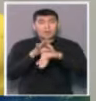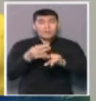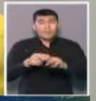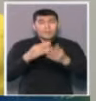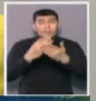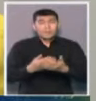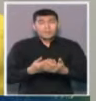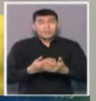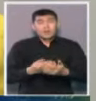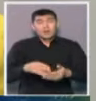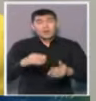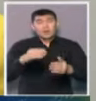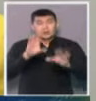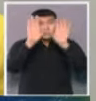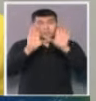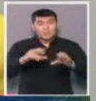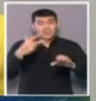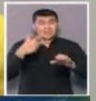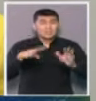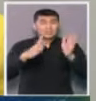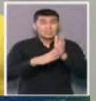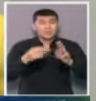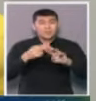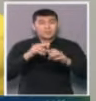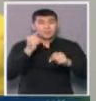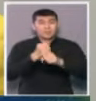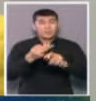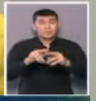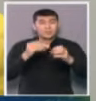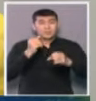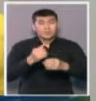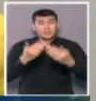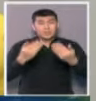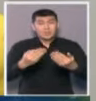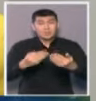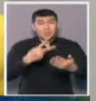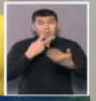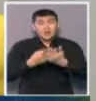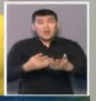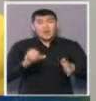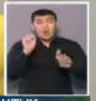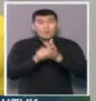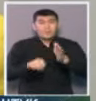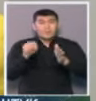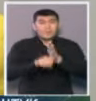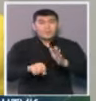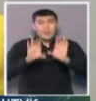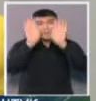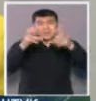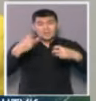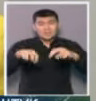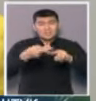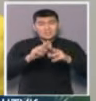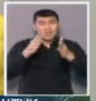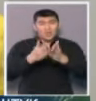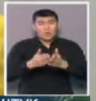по статье 339 уголовного кодекса это незаконное обращение с редкими и находящимися под угрозой исчезновения